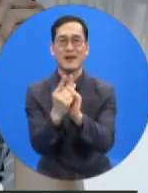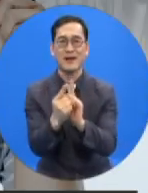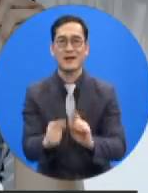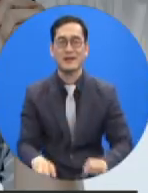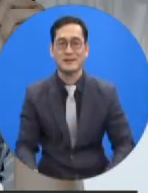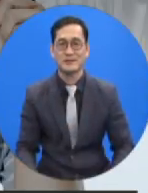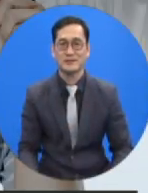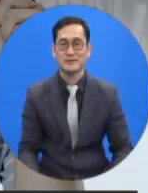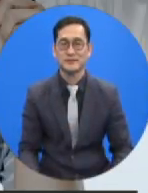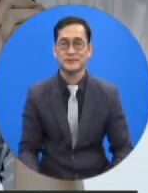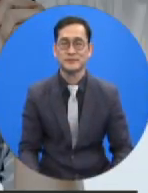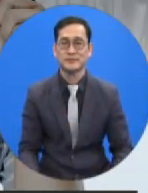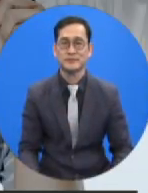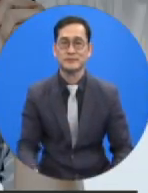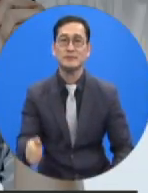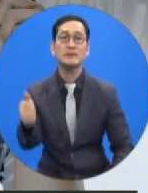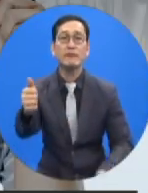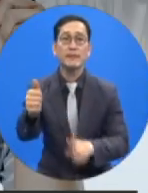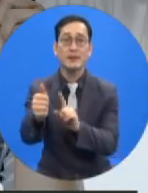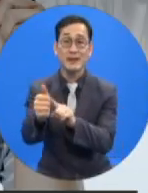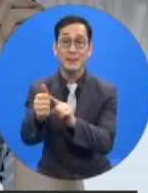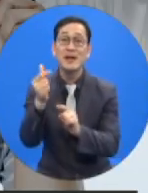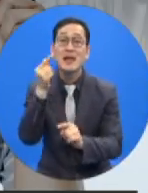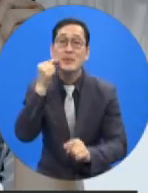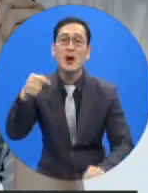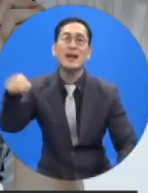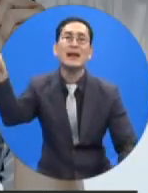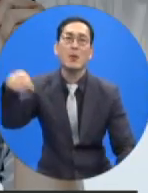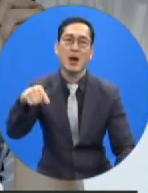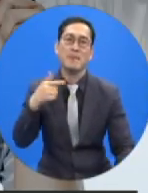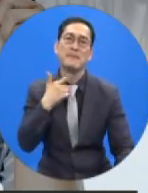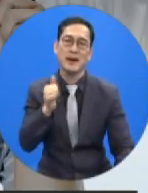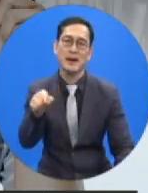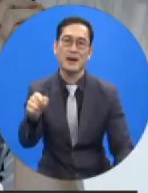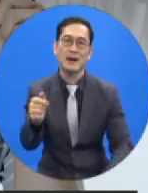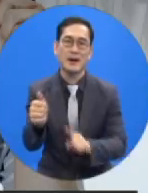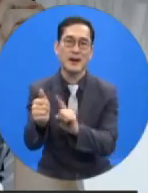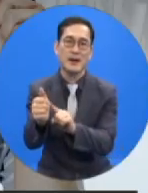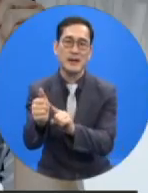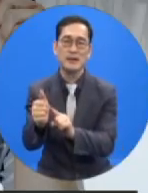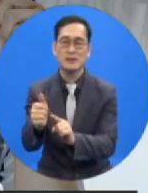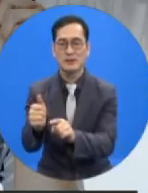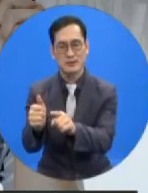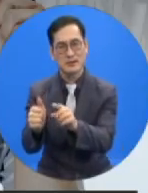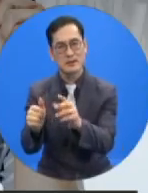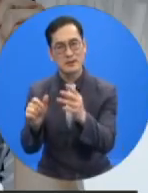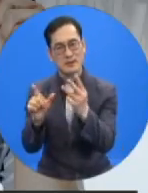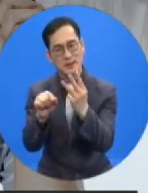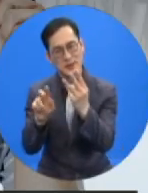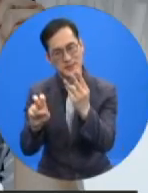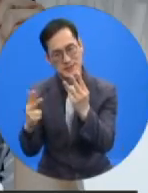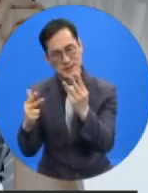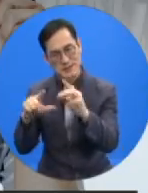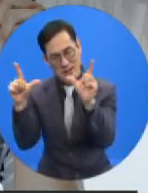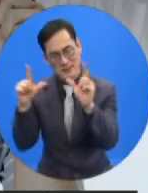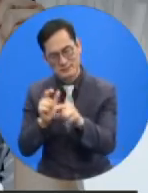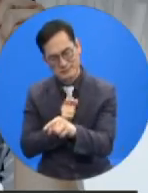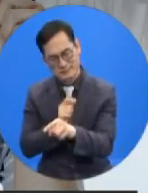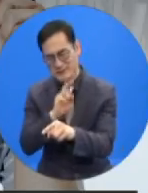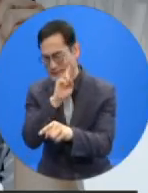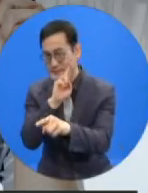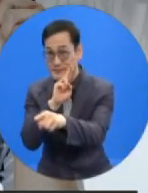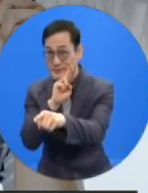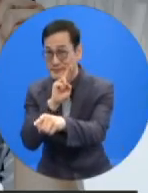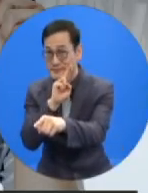이 남성 연예인 B씨는 일본에 다녀왔어요. 27일 의심 증상, 1일 확진을 받았다. 결국